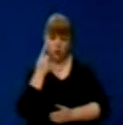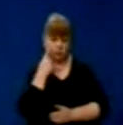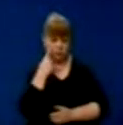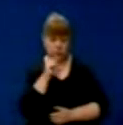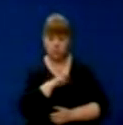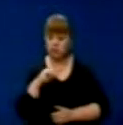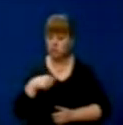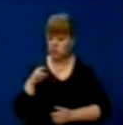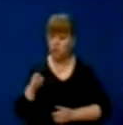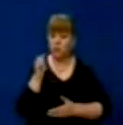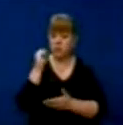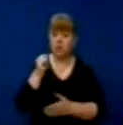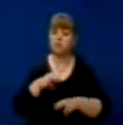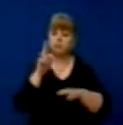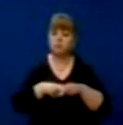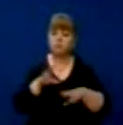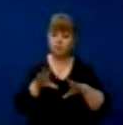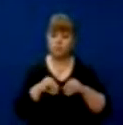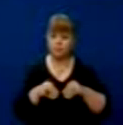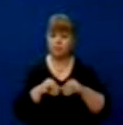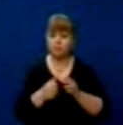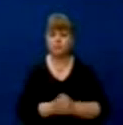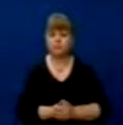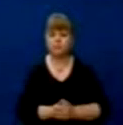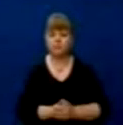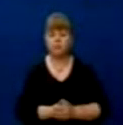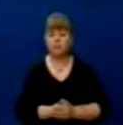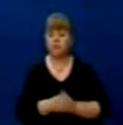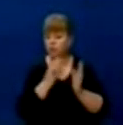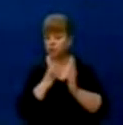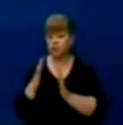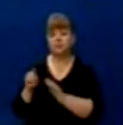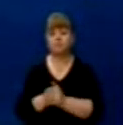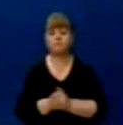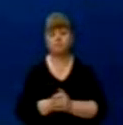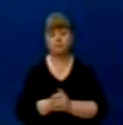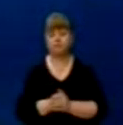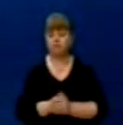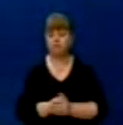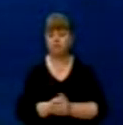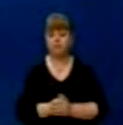personalisht që ky donacion të realizohet në plotni dhe procedurat për realizimin e tij janë në vijim e sipër.